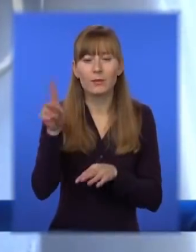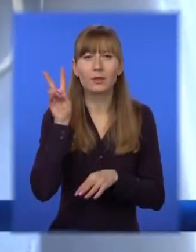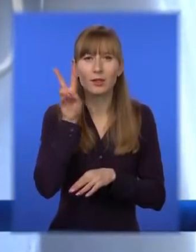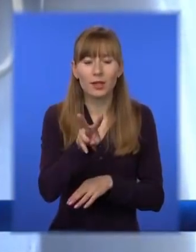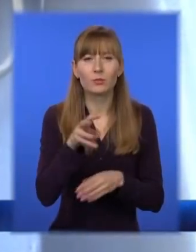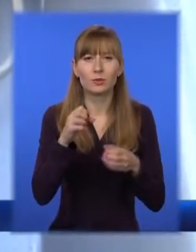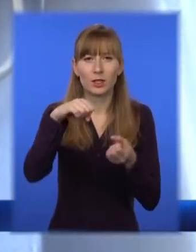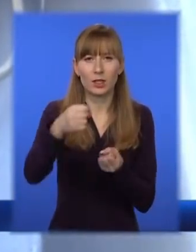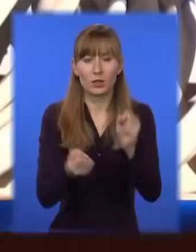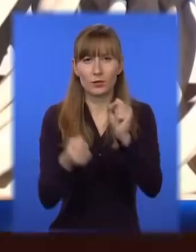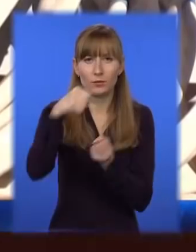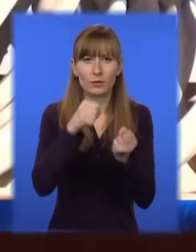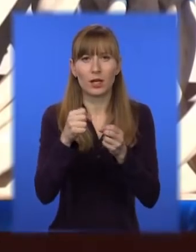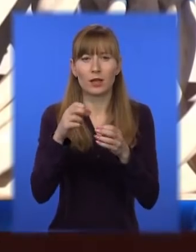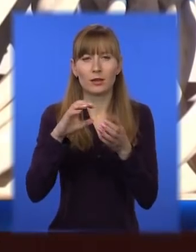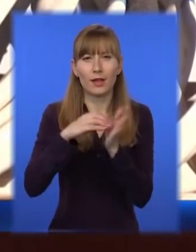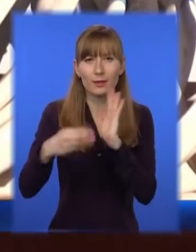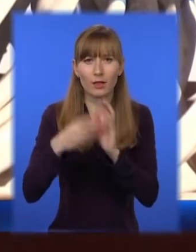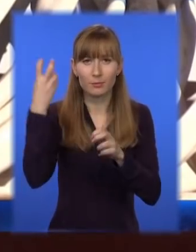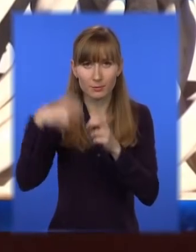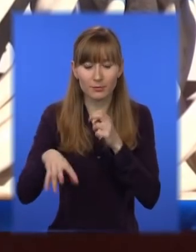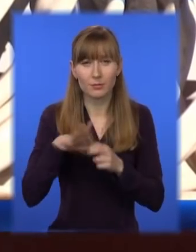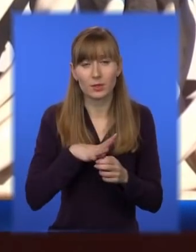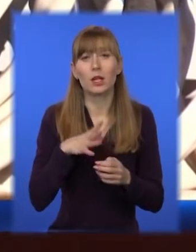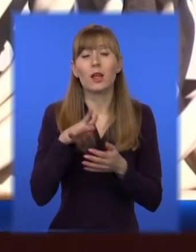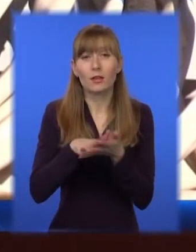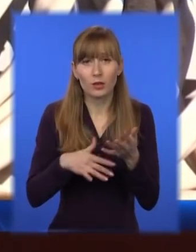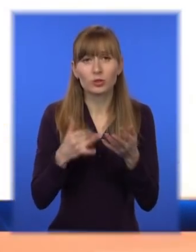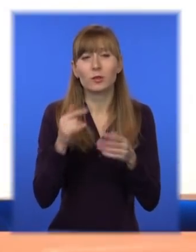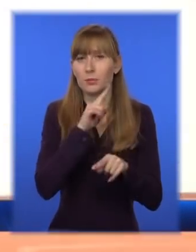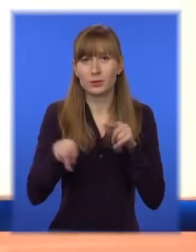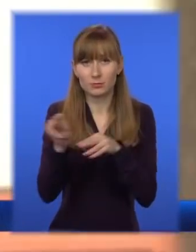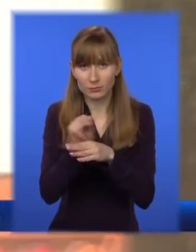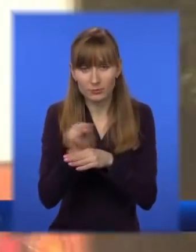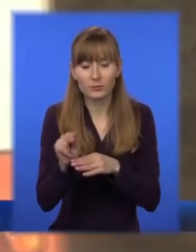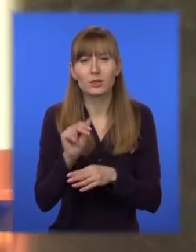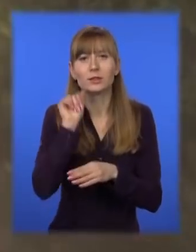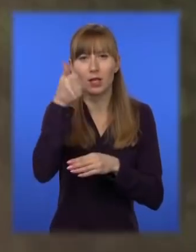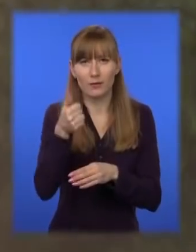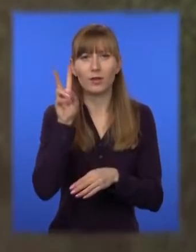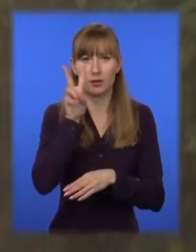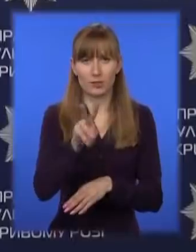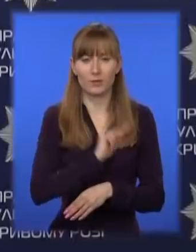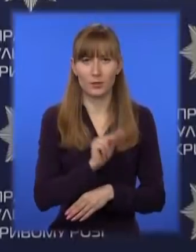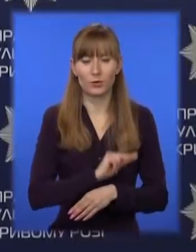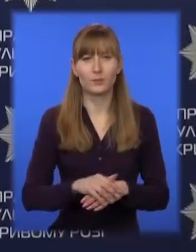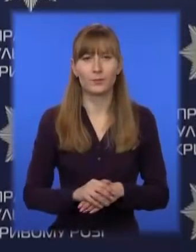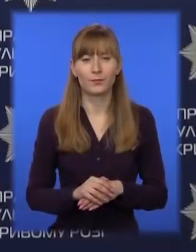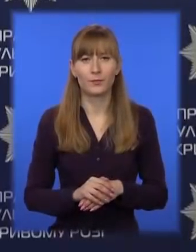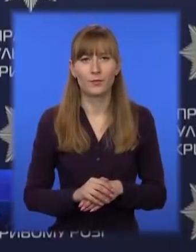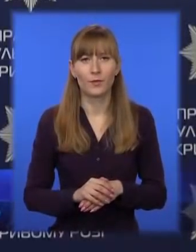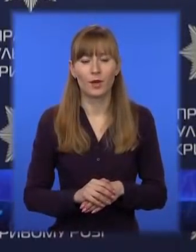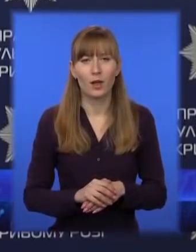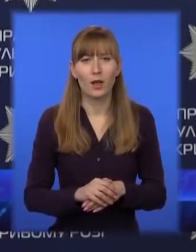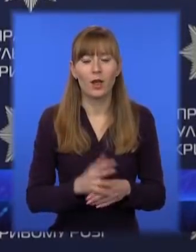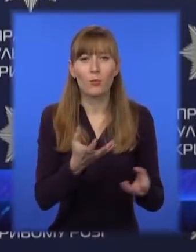деталь гідропосилювача керма. Наступного дня тролейбус відремонтували і він вже перевозить пасажирів. Було отримано